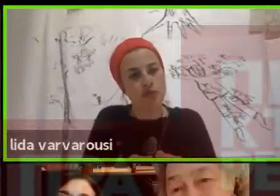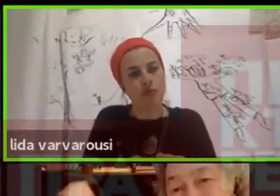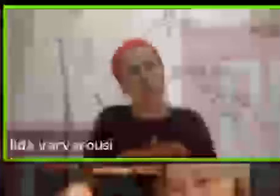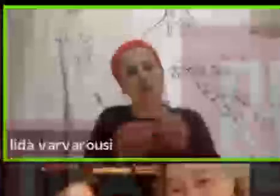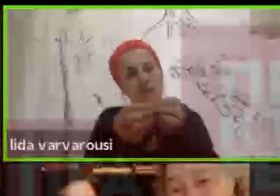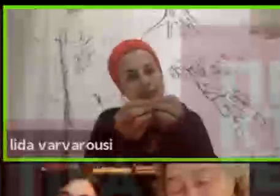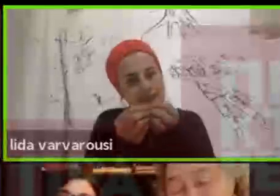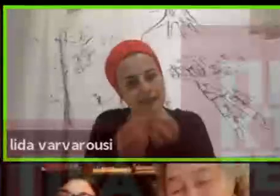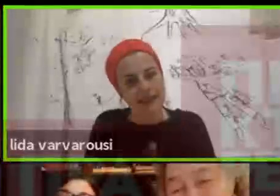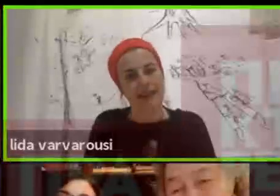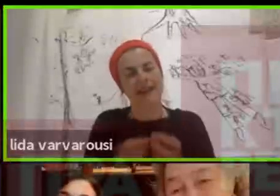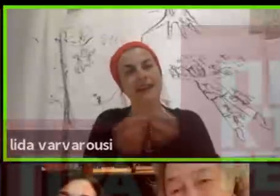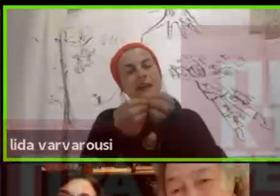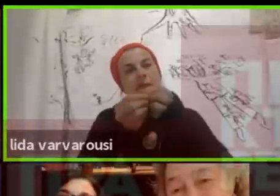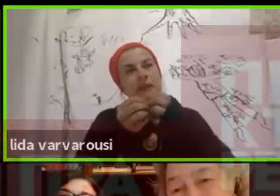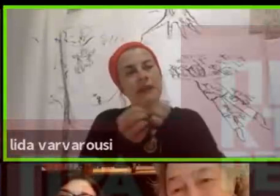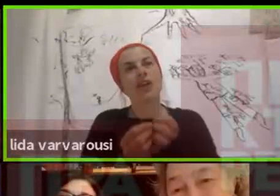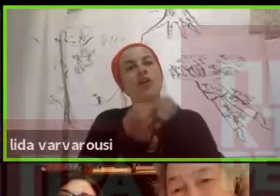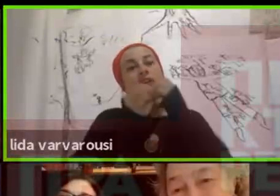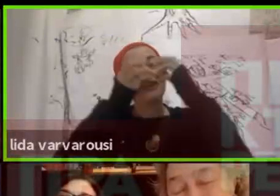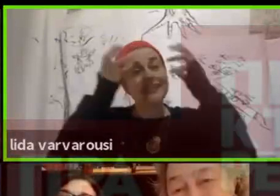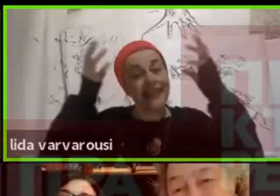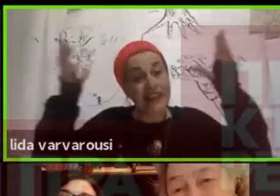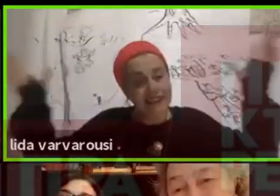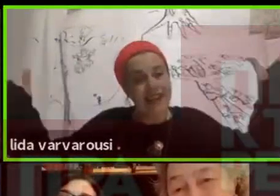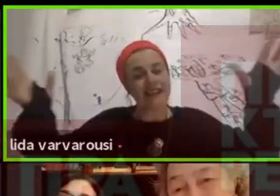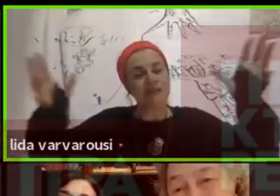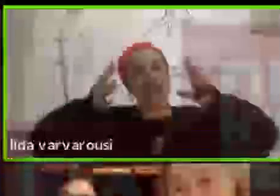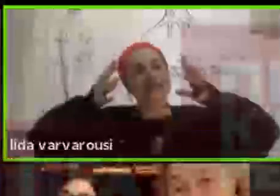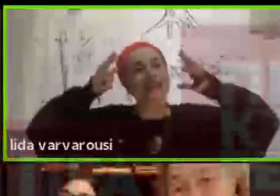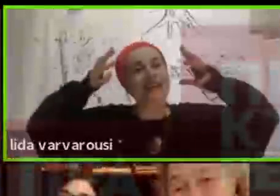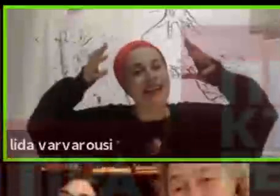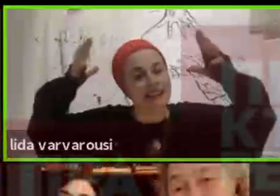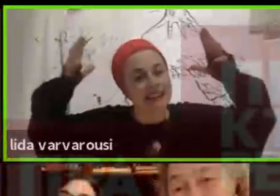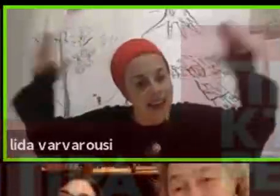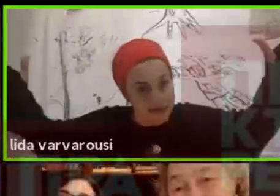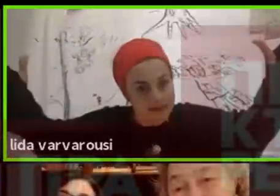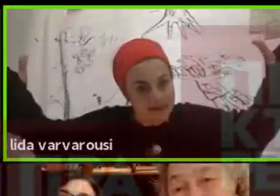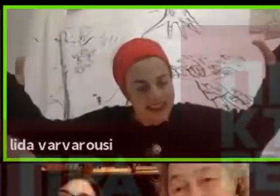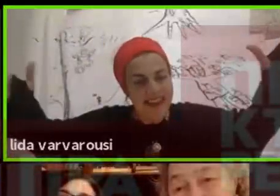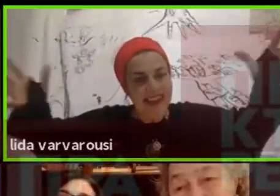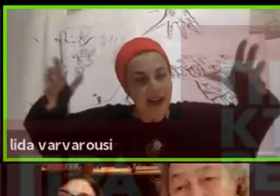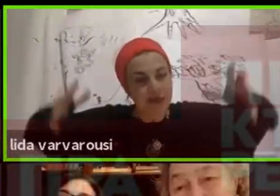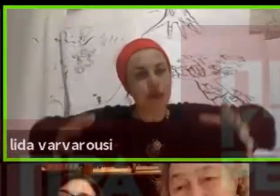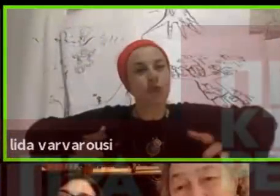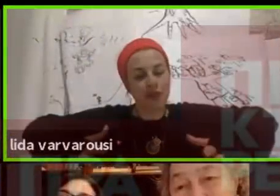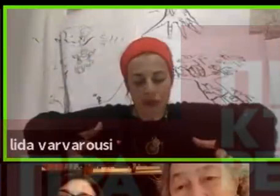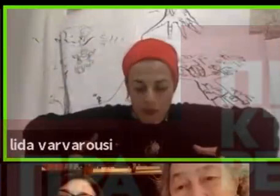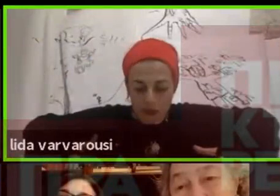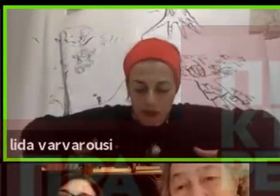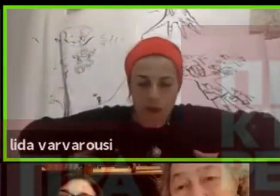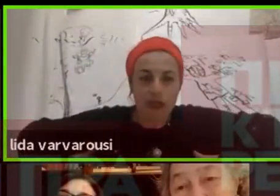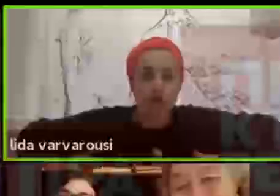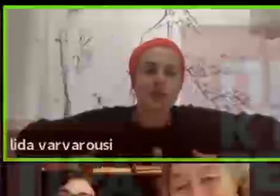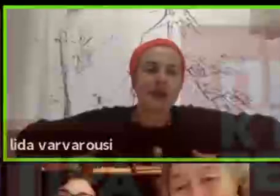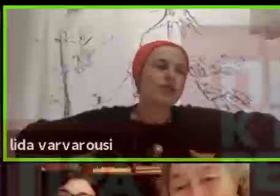μικρό σπόρο, από τη μικρή ιδέα. Και μεγαλώνει και βγάζει κλαδιά. Και εμείς είμαστε σαν κλαδιά αυτού του δέντρου. Και αυτό το